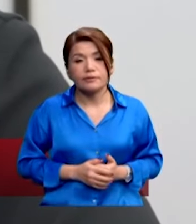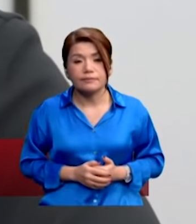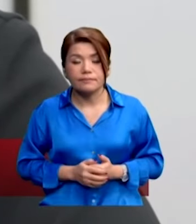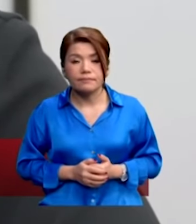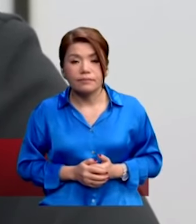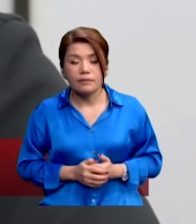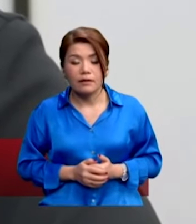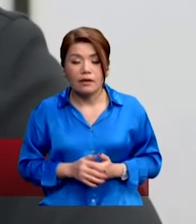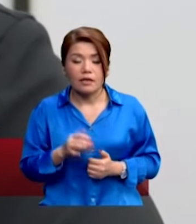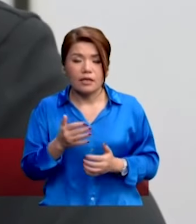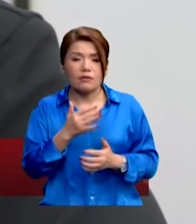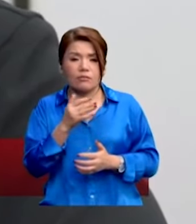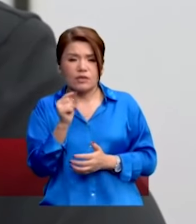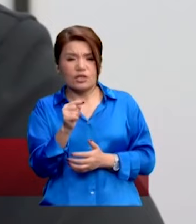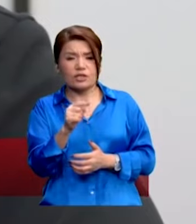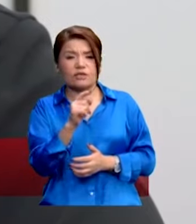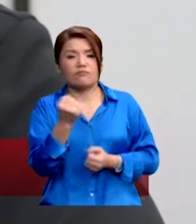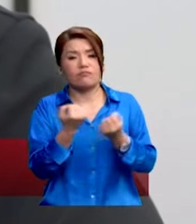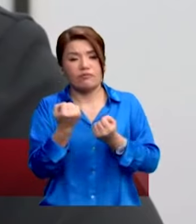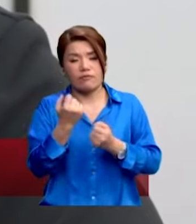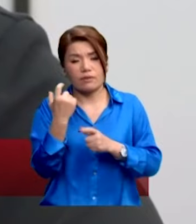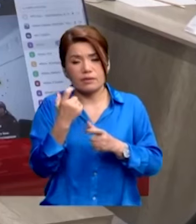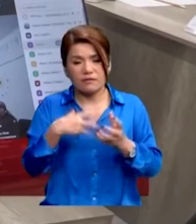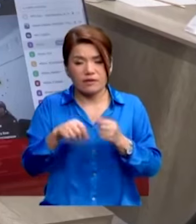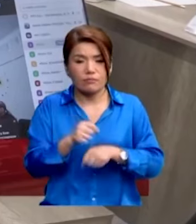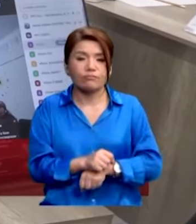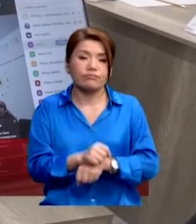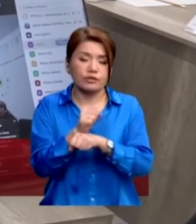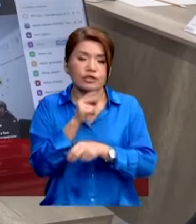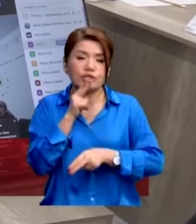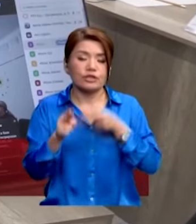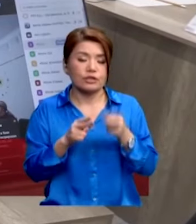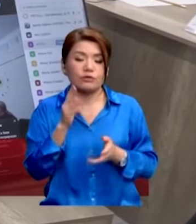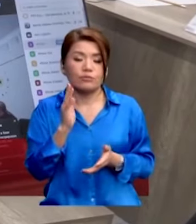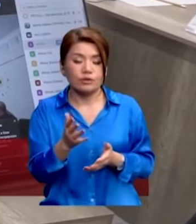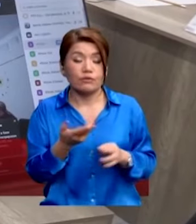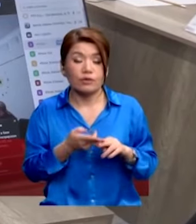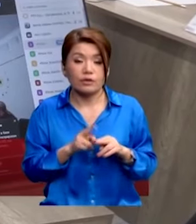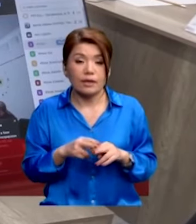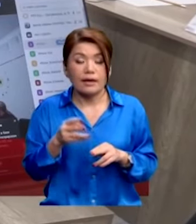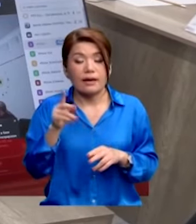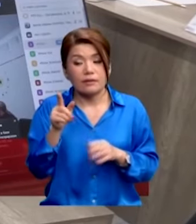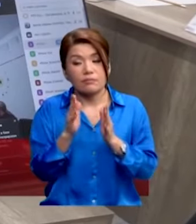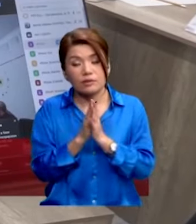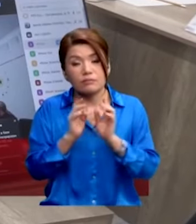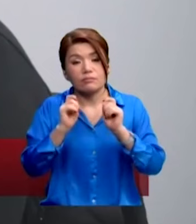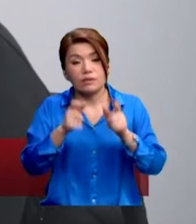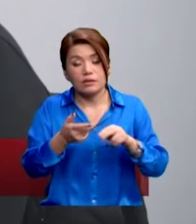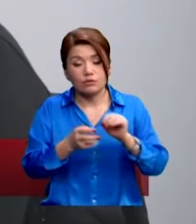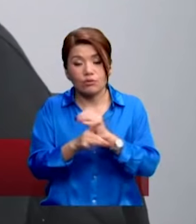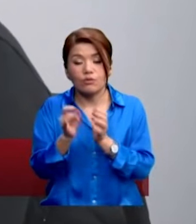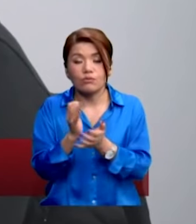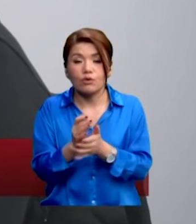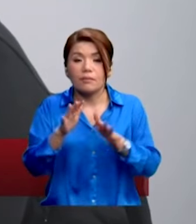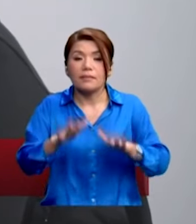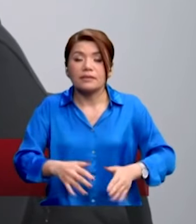и тысячи водителей выйдут на улицу тысячи Алдан минке ев даже предложил профинансировать поездку кустанайский чиновников на